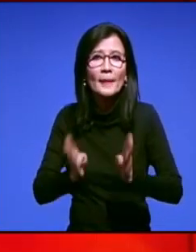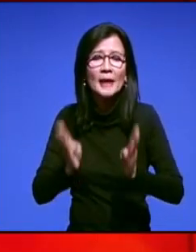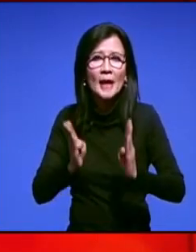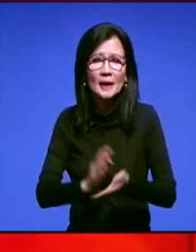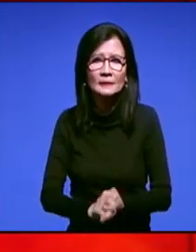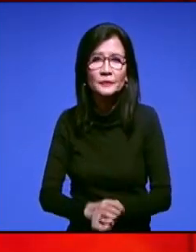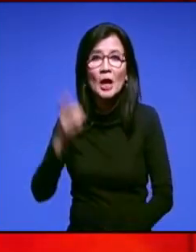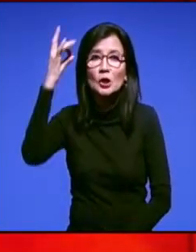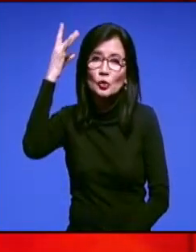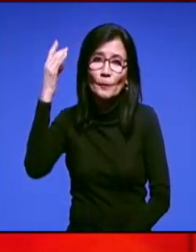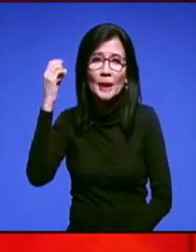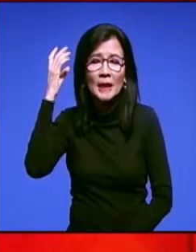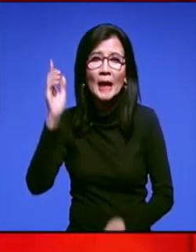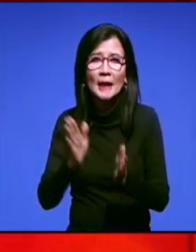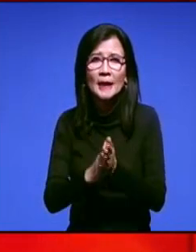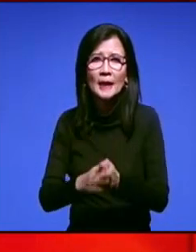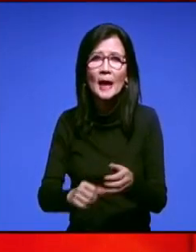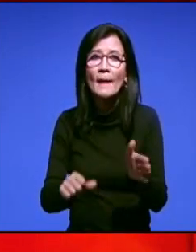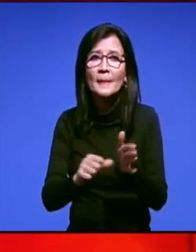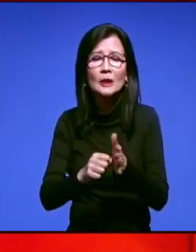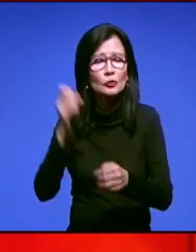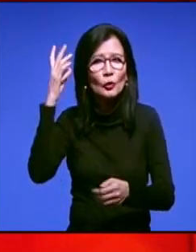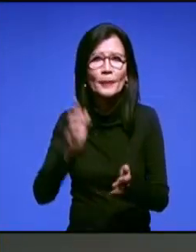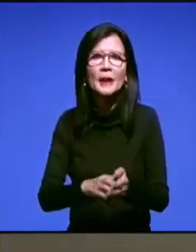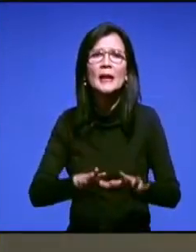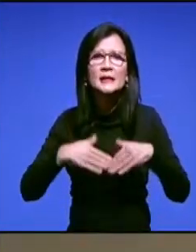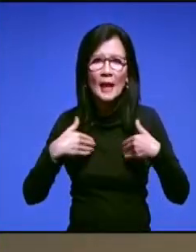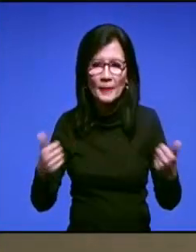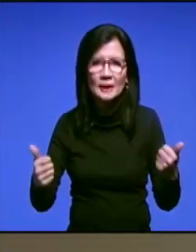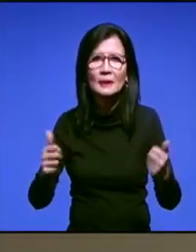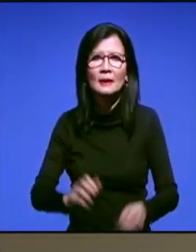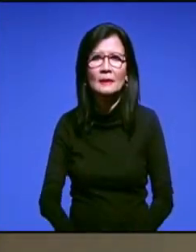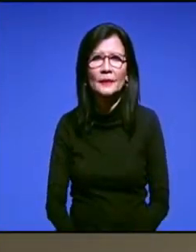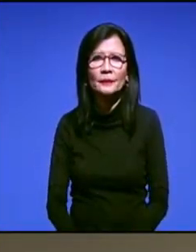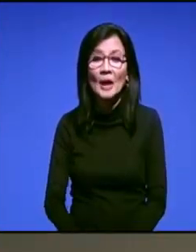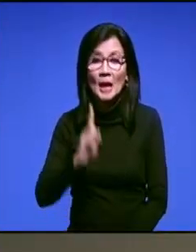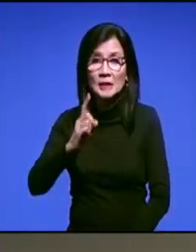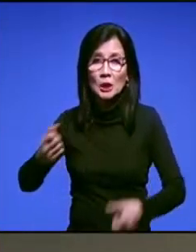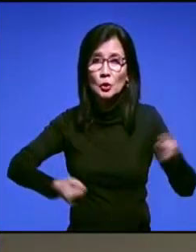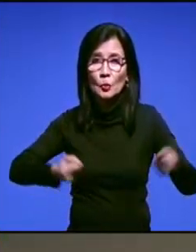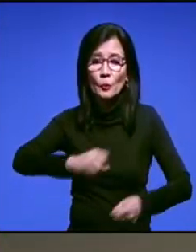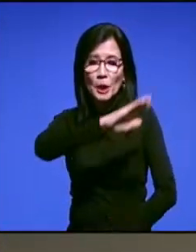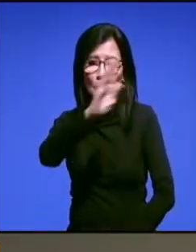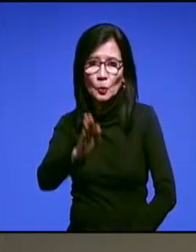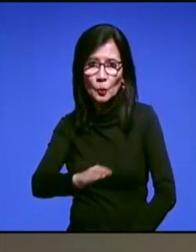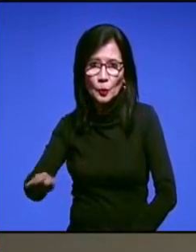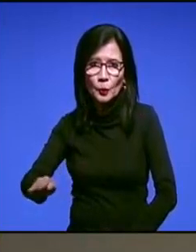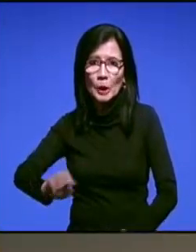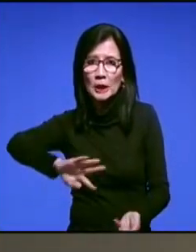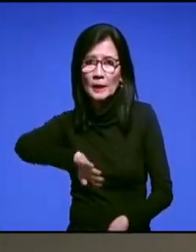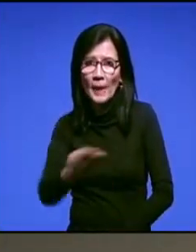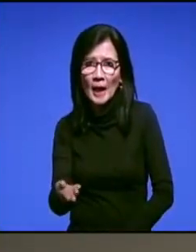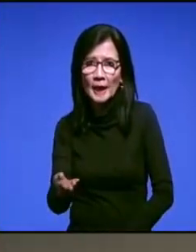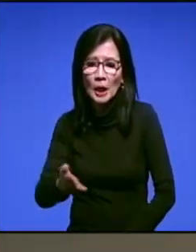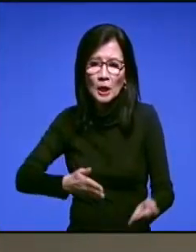sopir dan kenek selamat dalam kecelakaan ini hai satu unit mobil bak terbuka terbalik